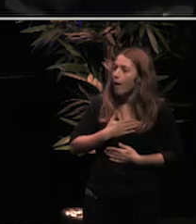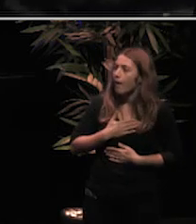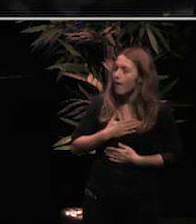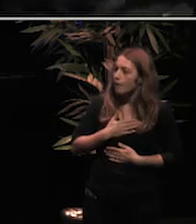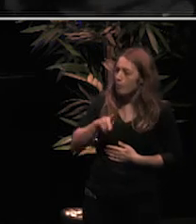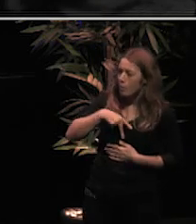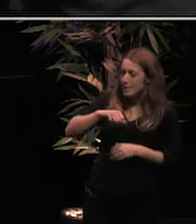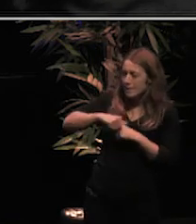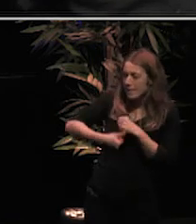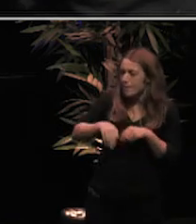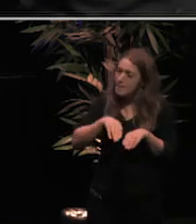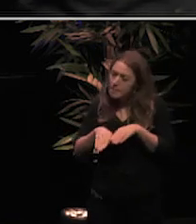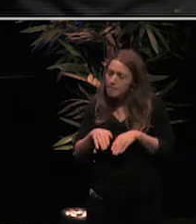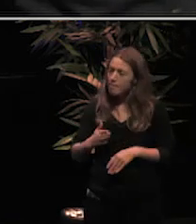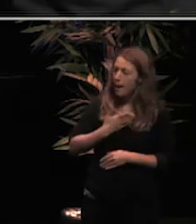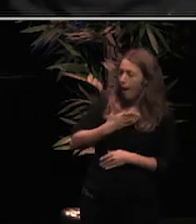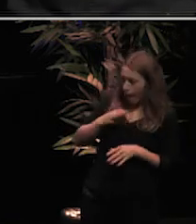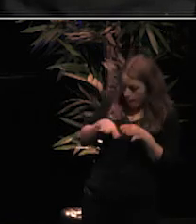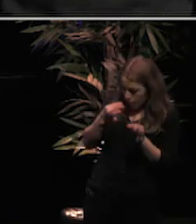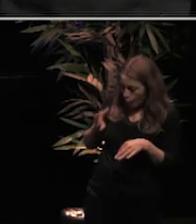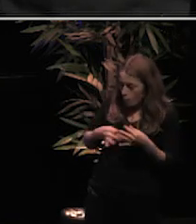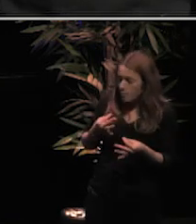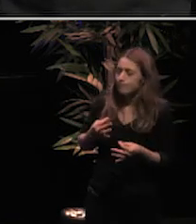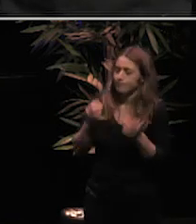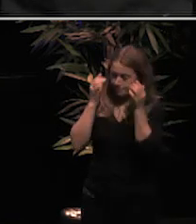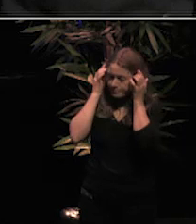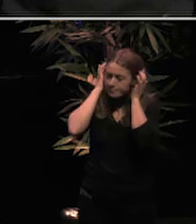mode opératoire. Voilà. Et je pense que